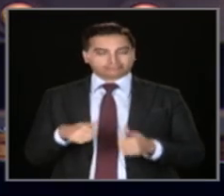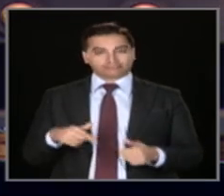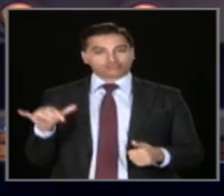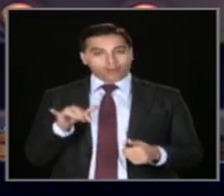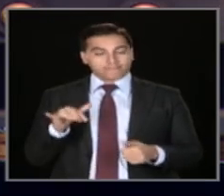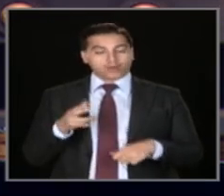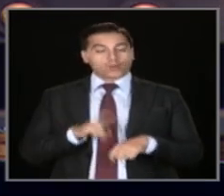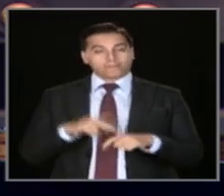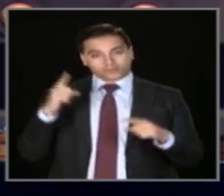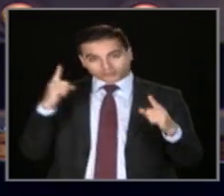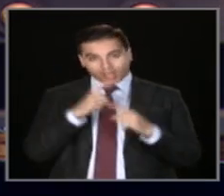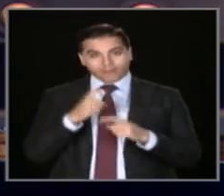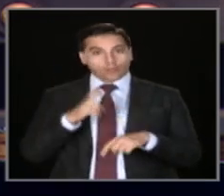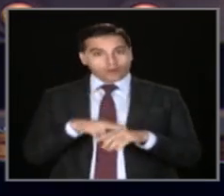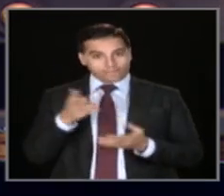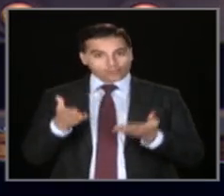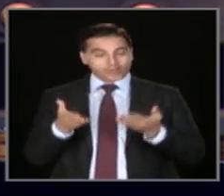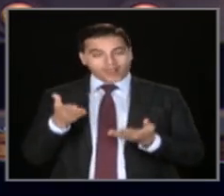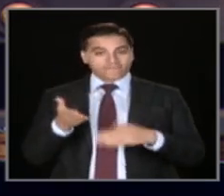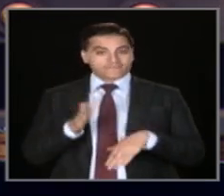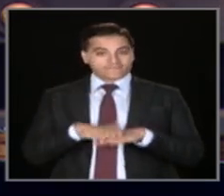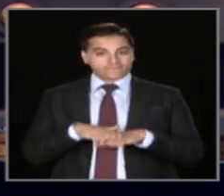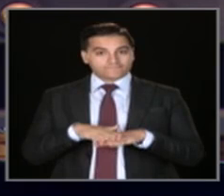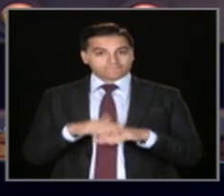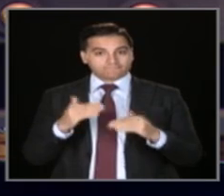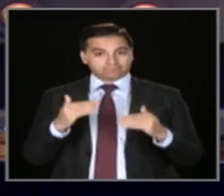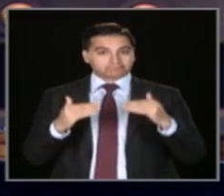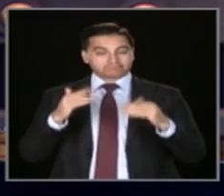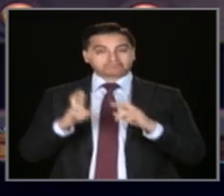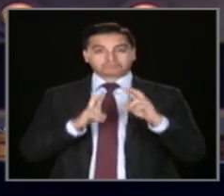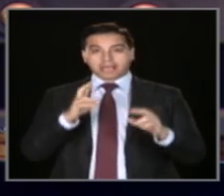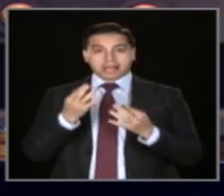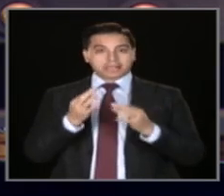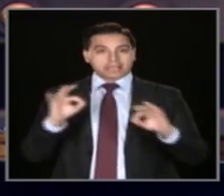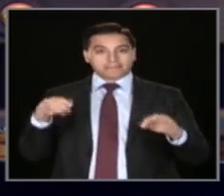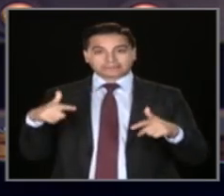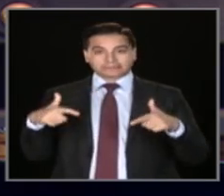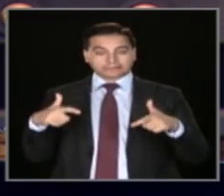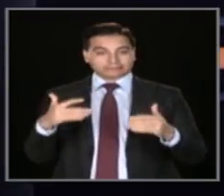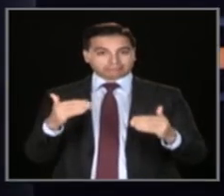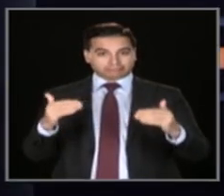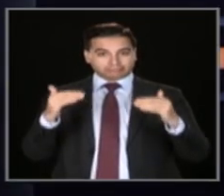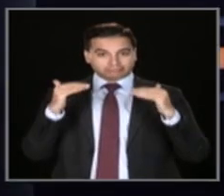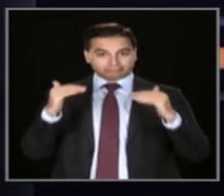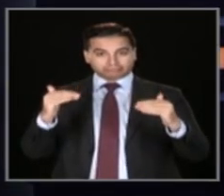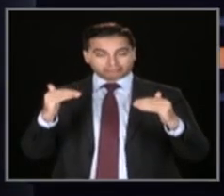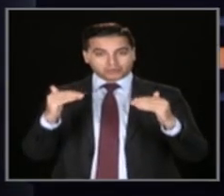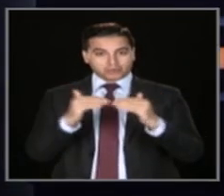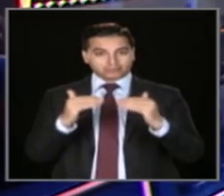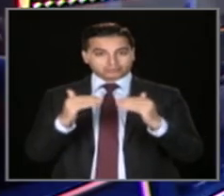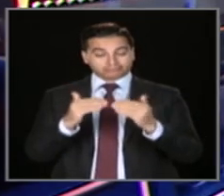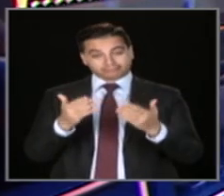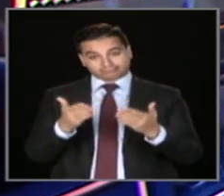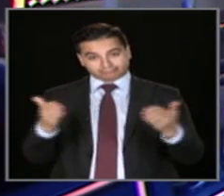صعبة ومتكافئة. وأسئلة الفقرة الأولى اتجاوبت بالكامل، والنتيجة دندرة